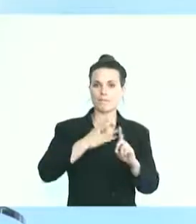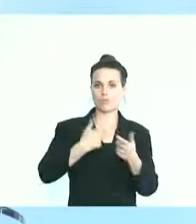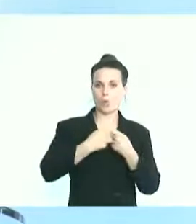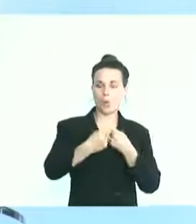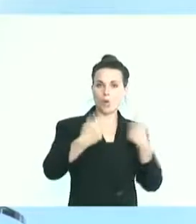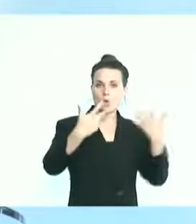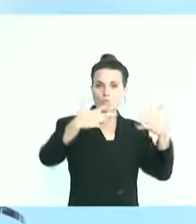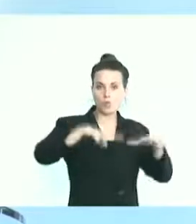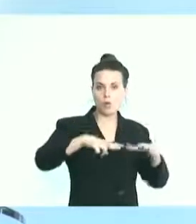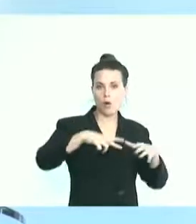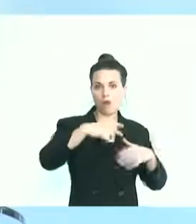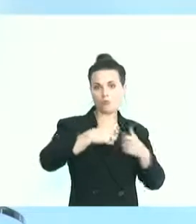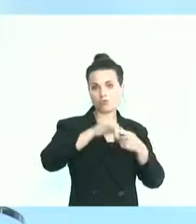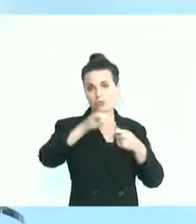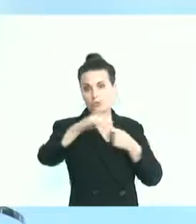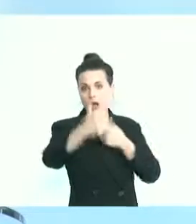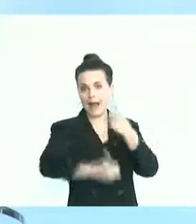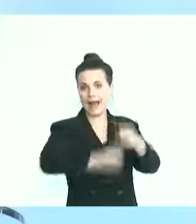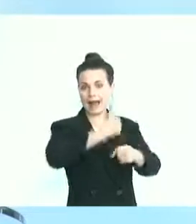est indemnisée